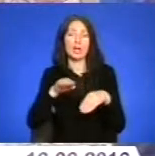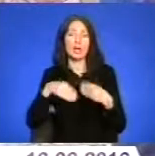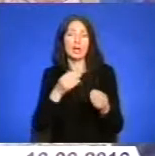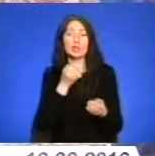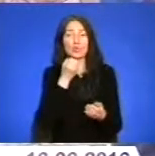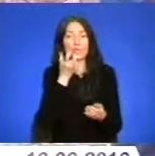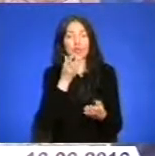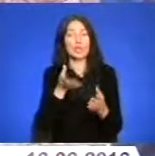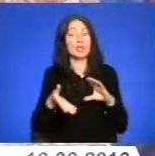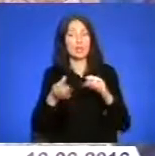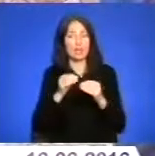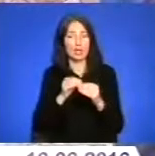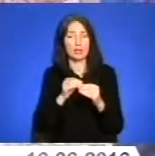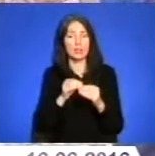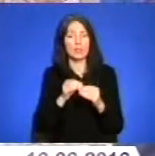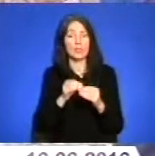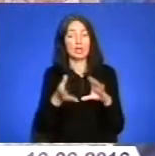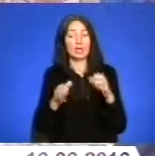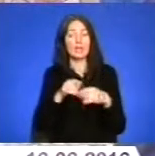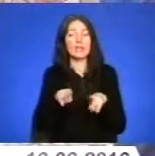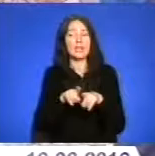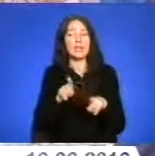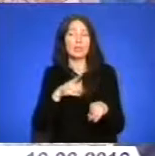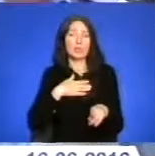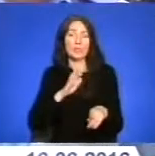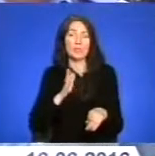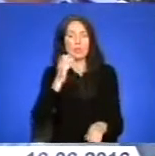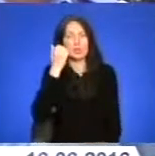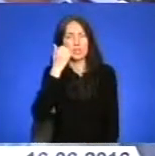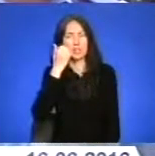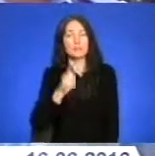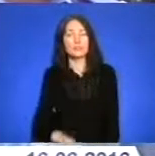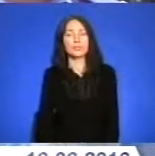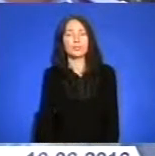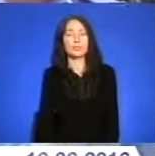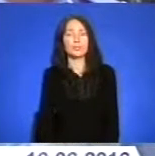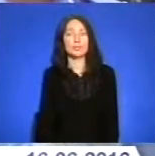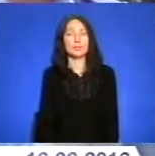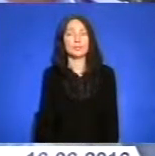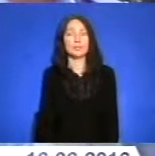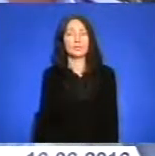результати. Результати такі, щоб нам не було за них стидно. Після себе залишимо. Дякую всім.